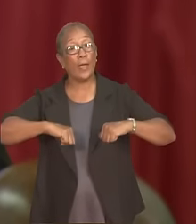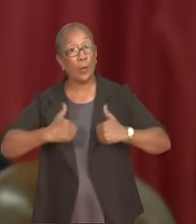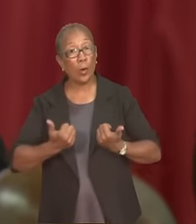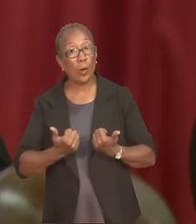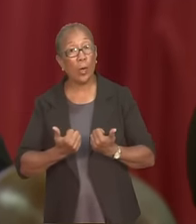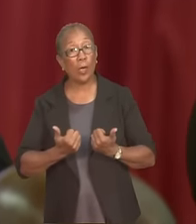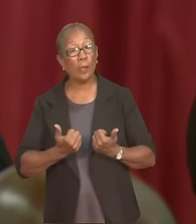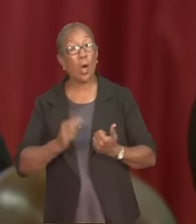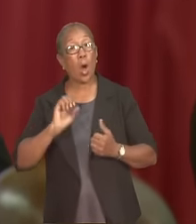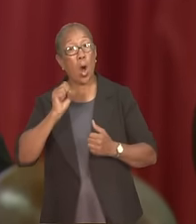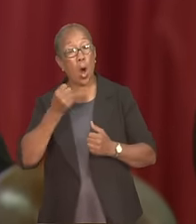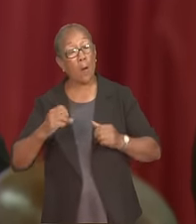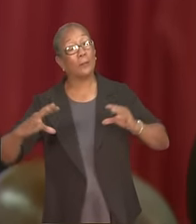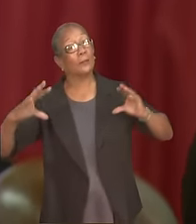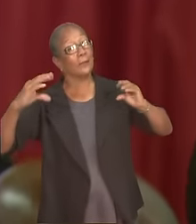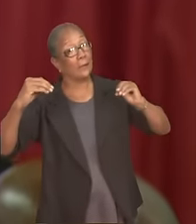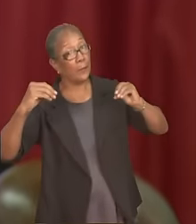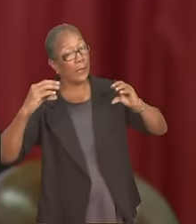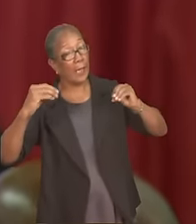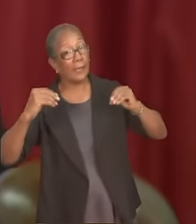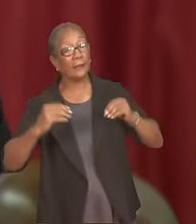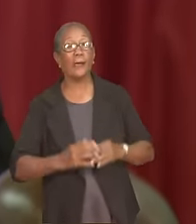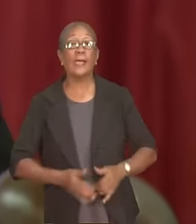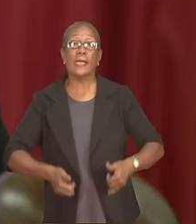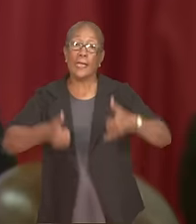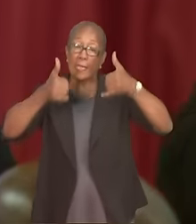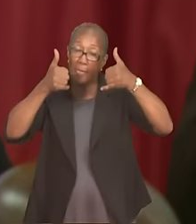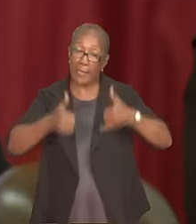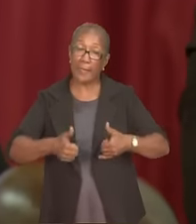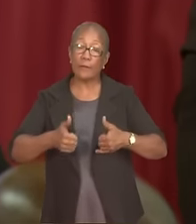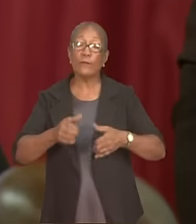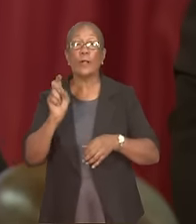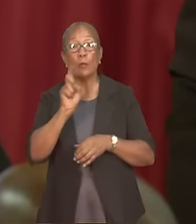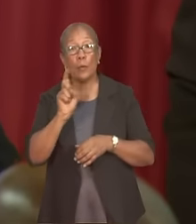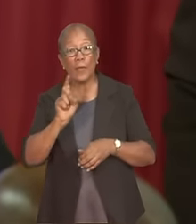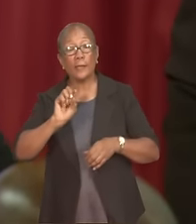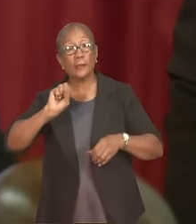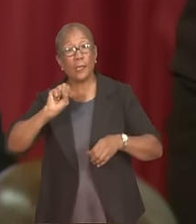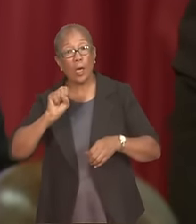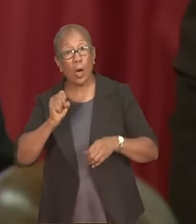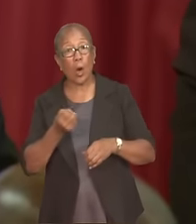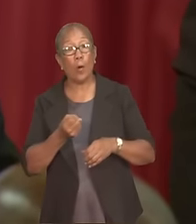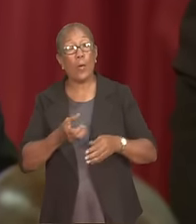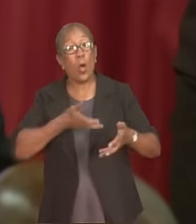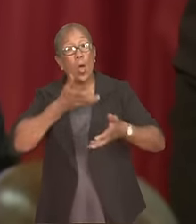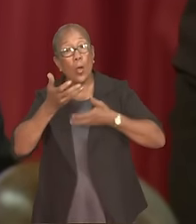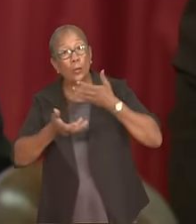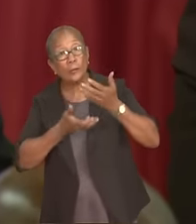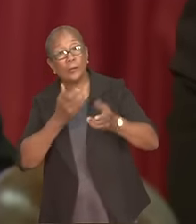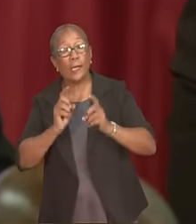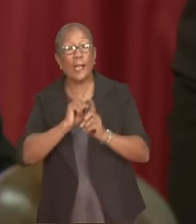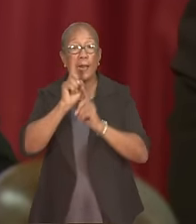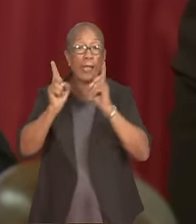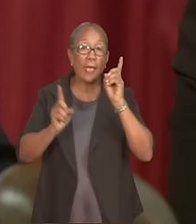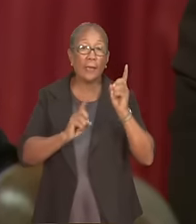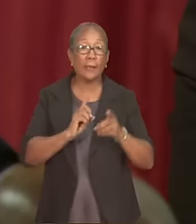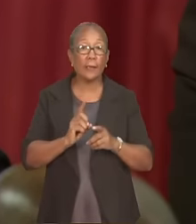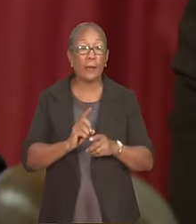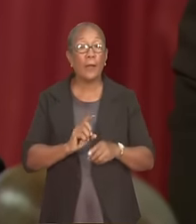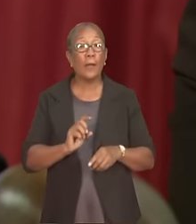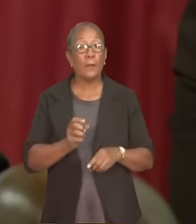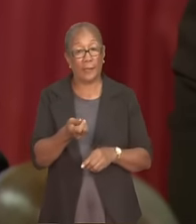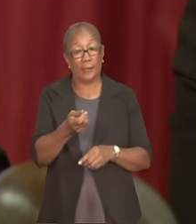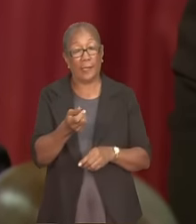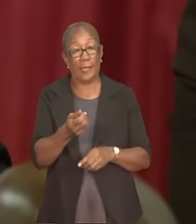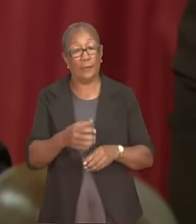met praten. Heel veel momenten geweest van overleg met de tarievencommissie